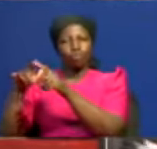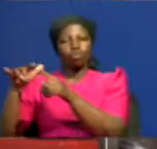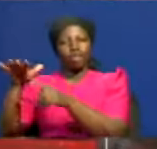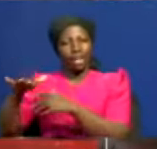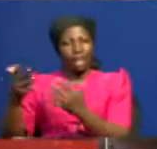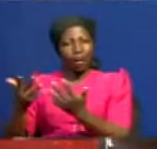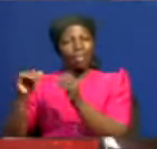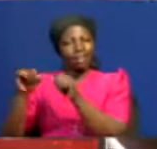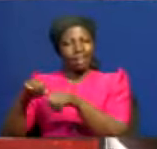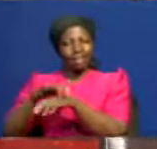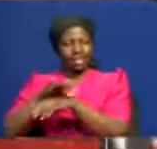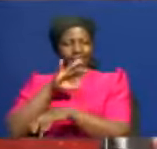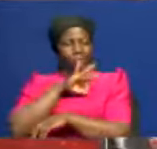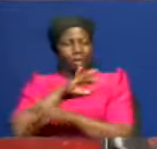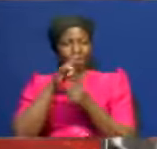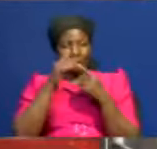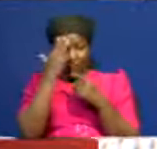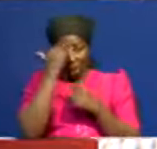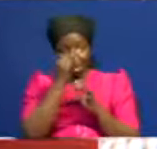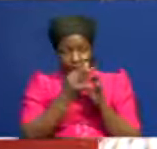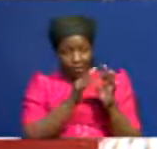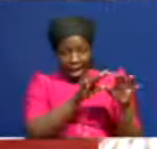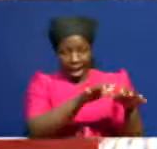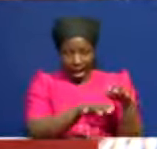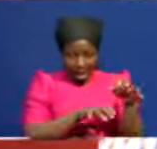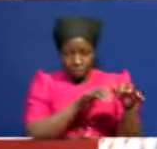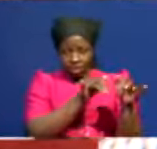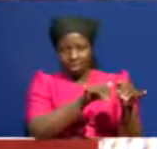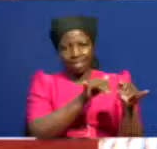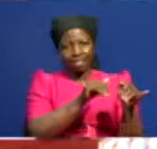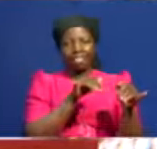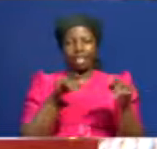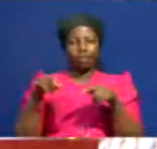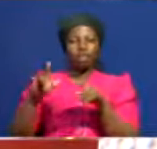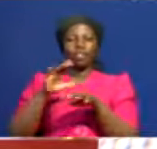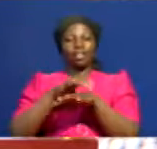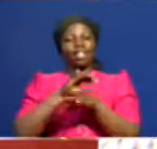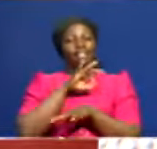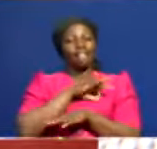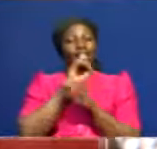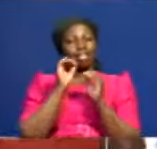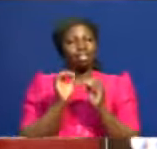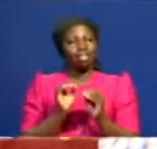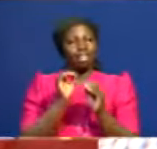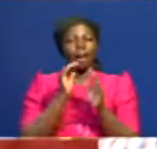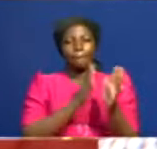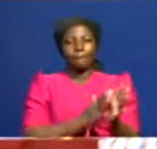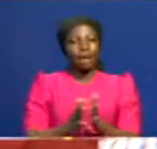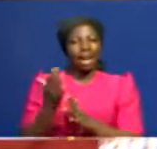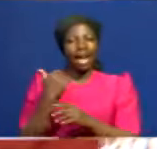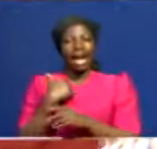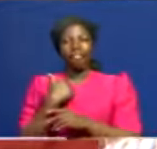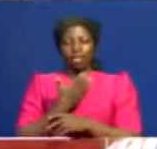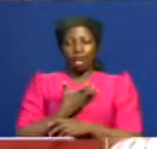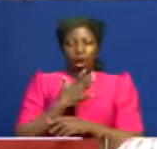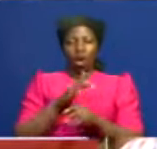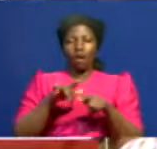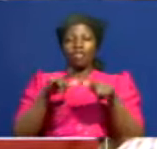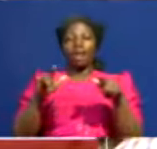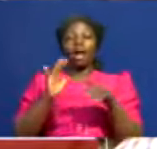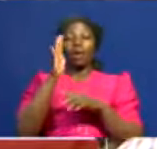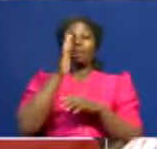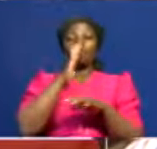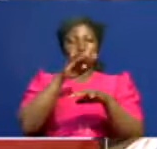wakiwa hapa kwetu hawana faida yoyote. Mpango iko ya watasamoniwa, the owners of these lands were going to be